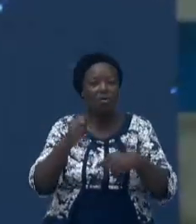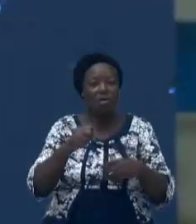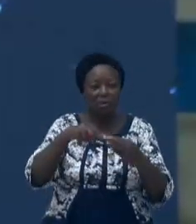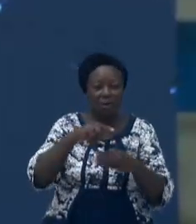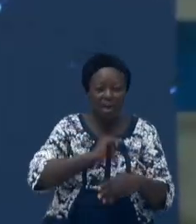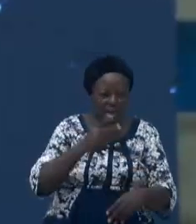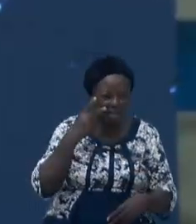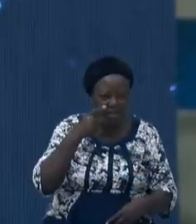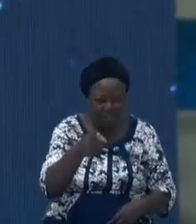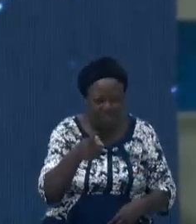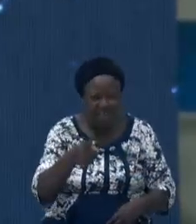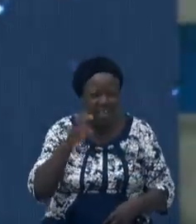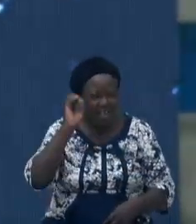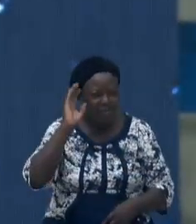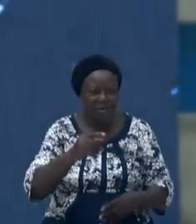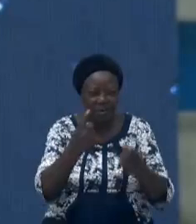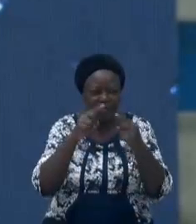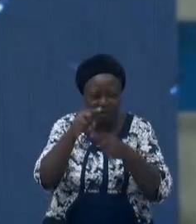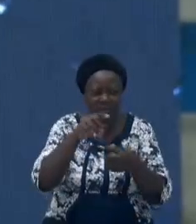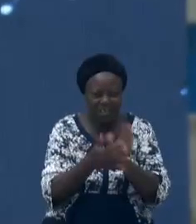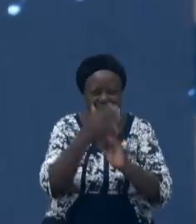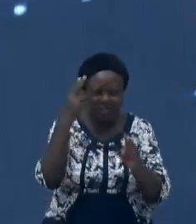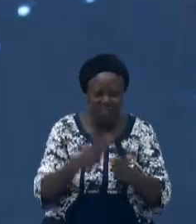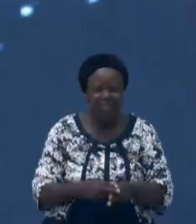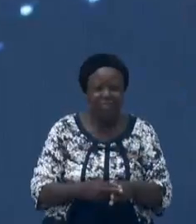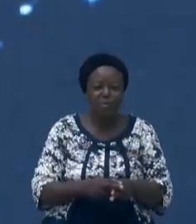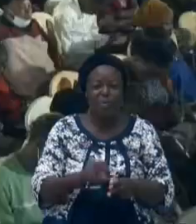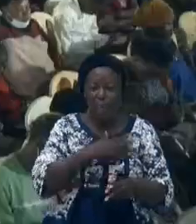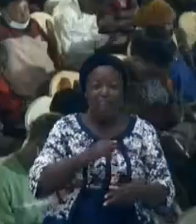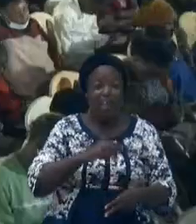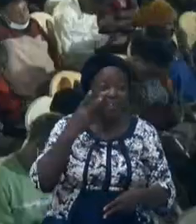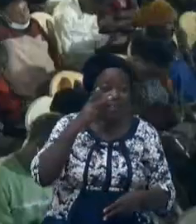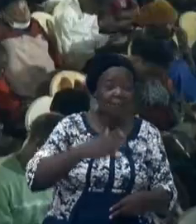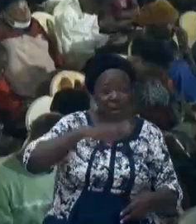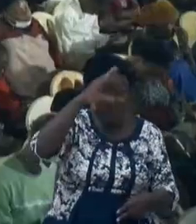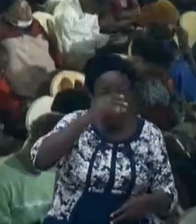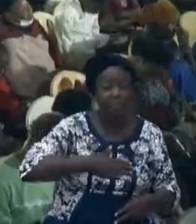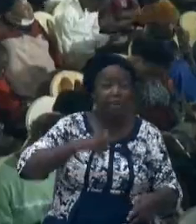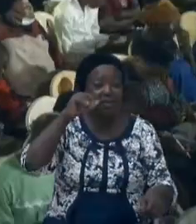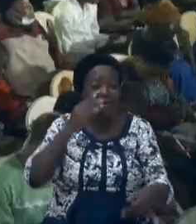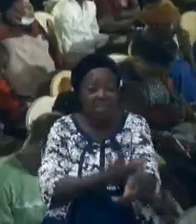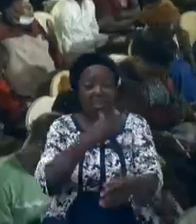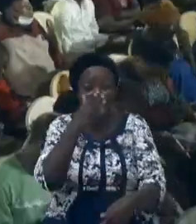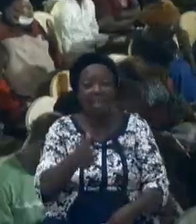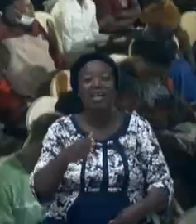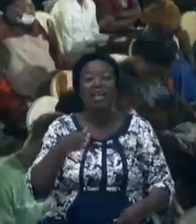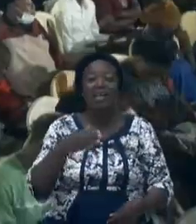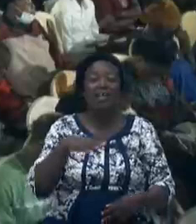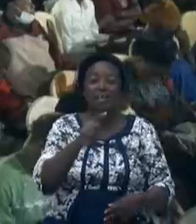peu et l'est toujours le même aujourd'hui il va de liant lieu je te vois là bas il viendra la barre